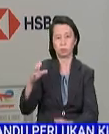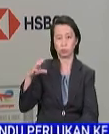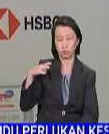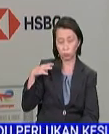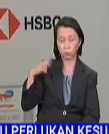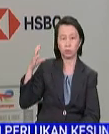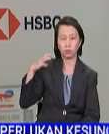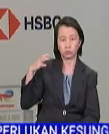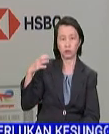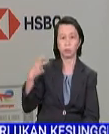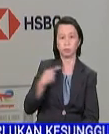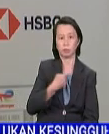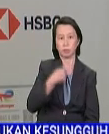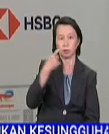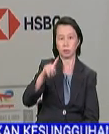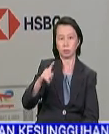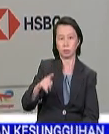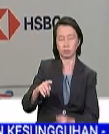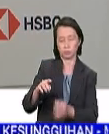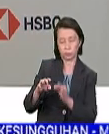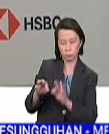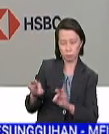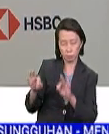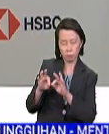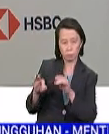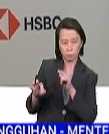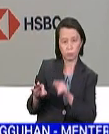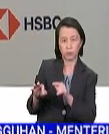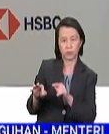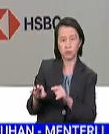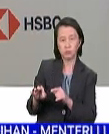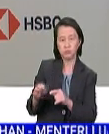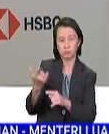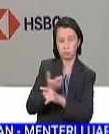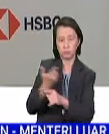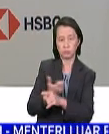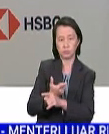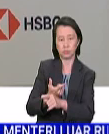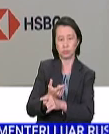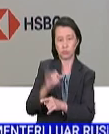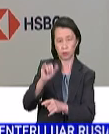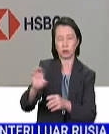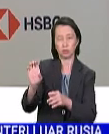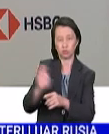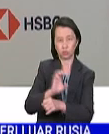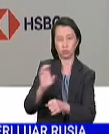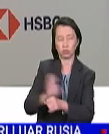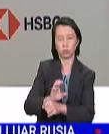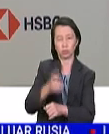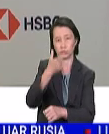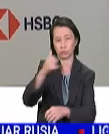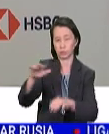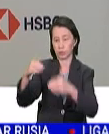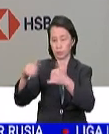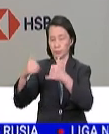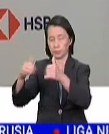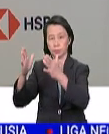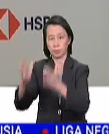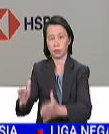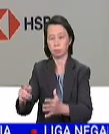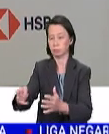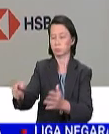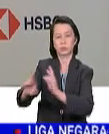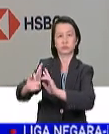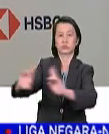untuk mempamerkan program latihan yang secukupnya lah supaya pemain